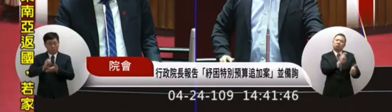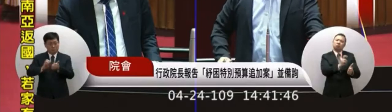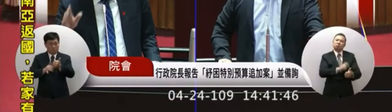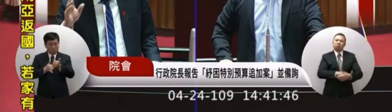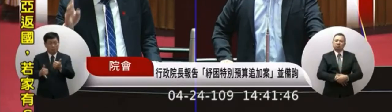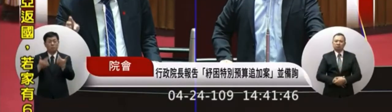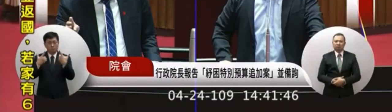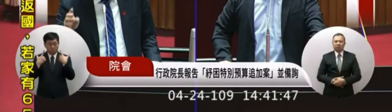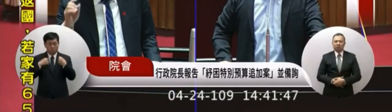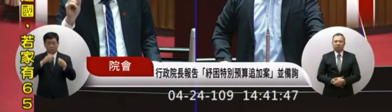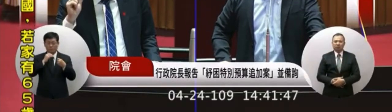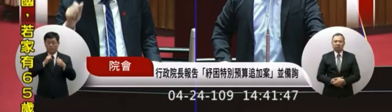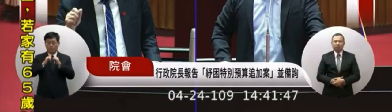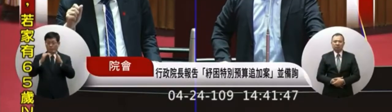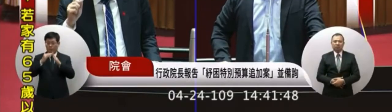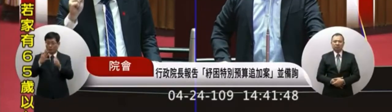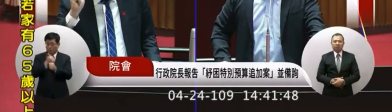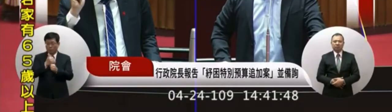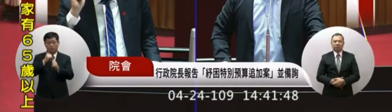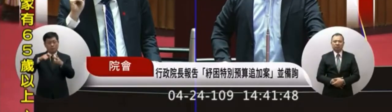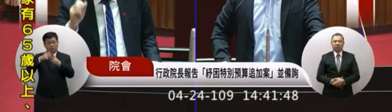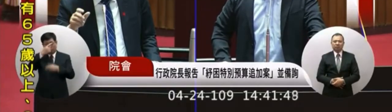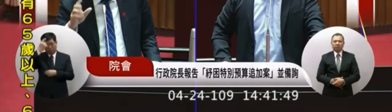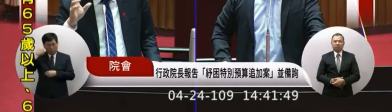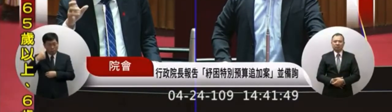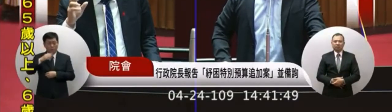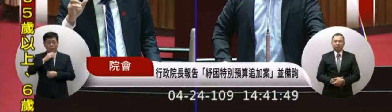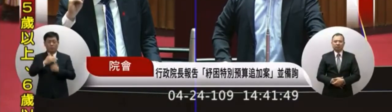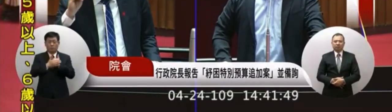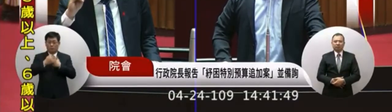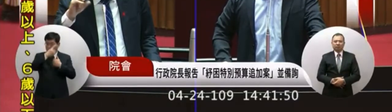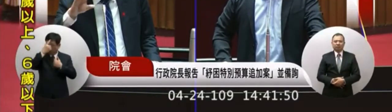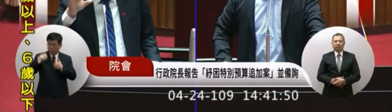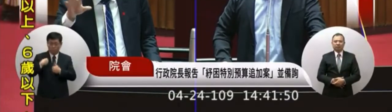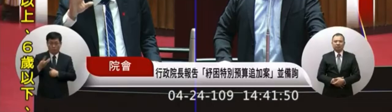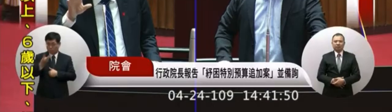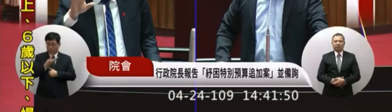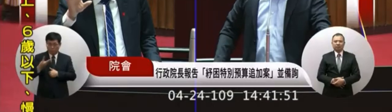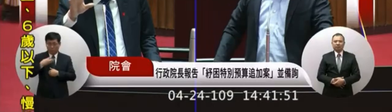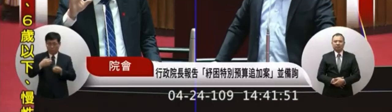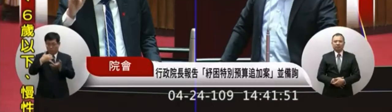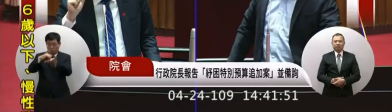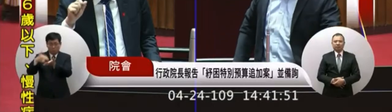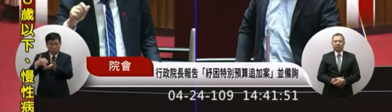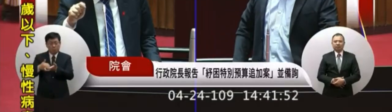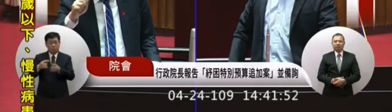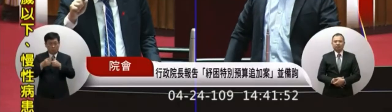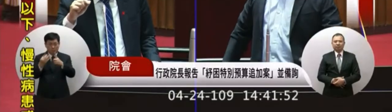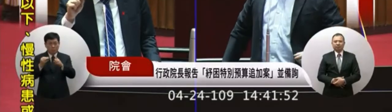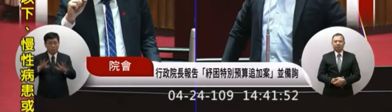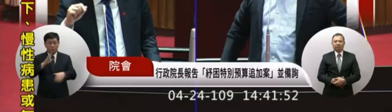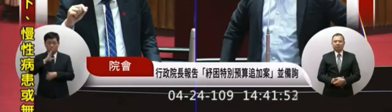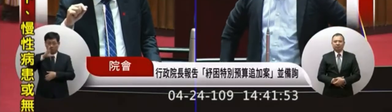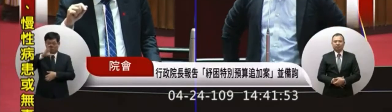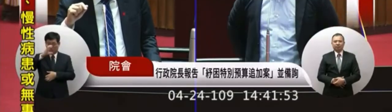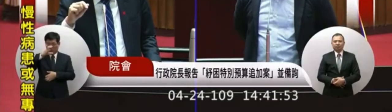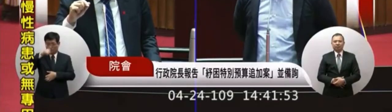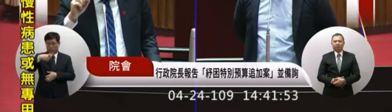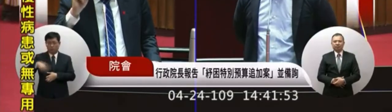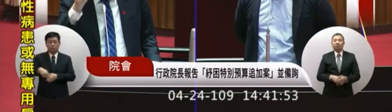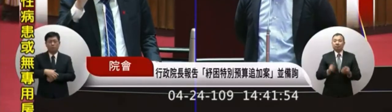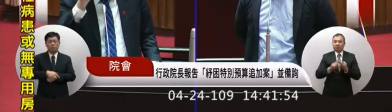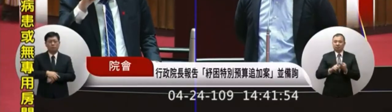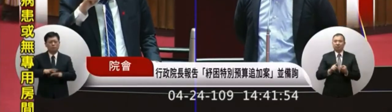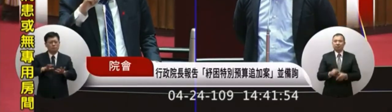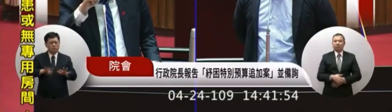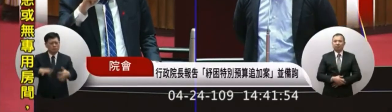委员报告，本来是社家属、社公司、还有保护师师去统计，拢总有几个人，即嘛九十万人嘛。